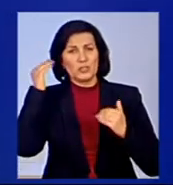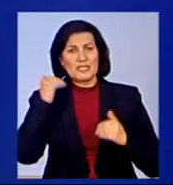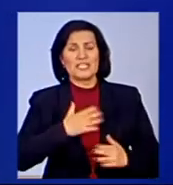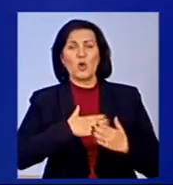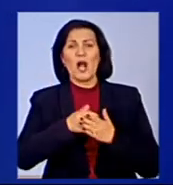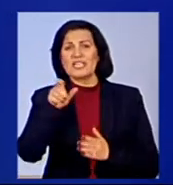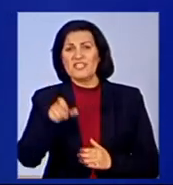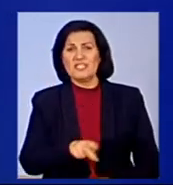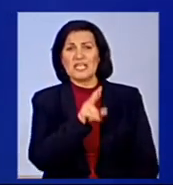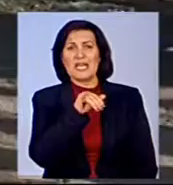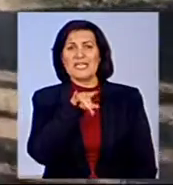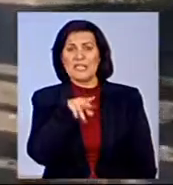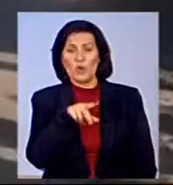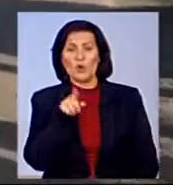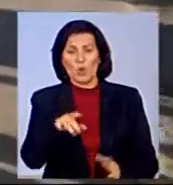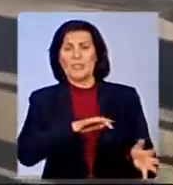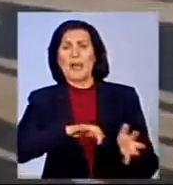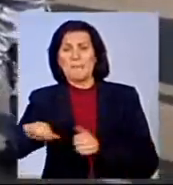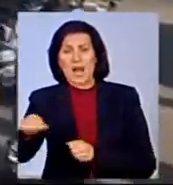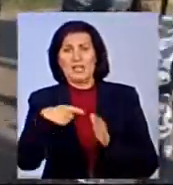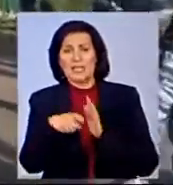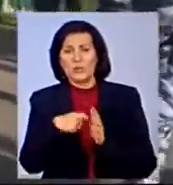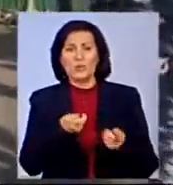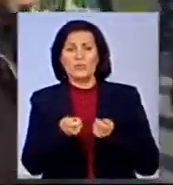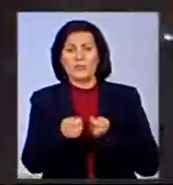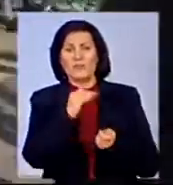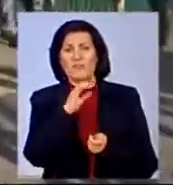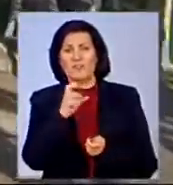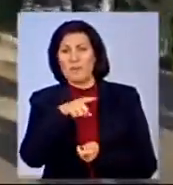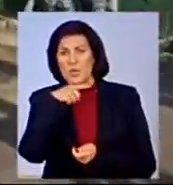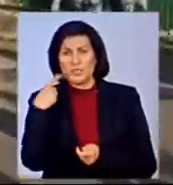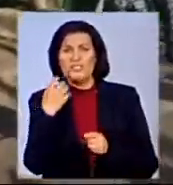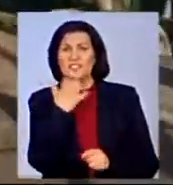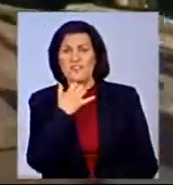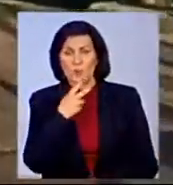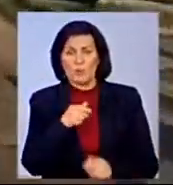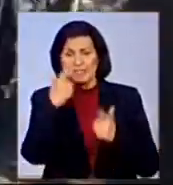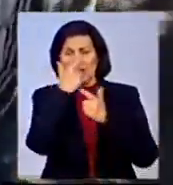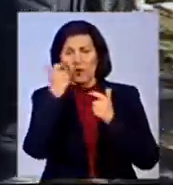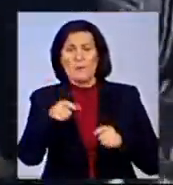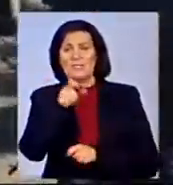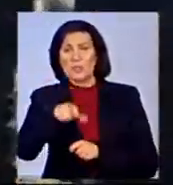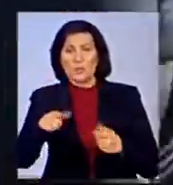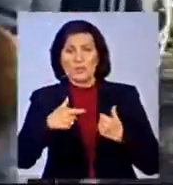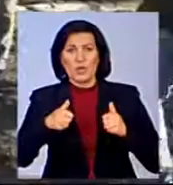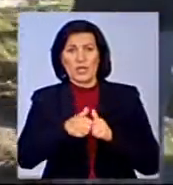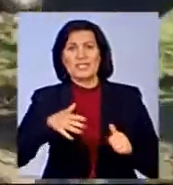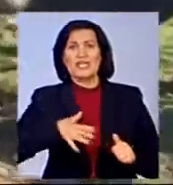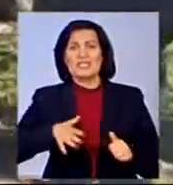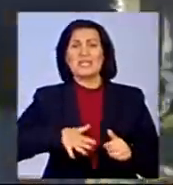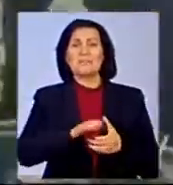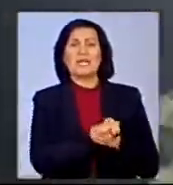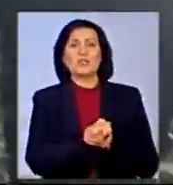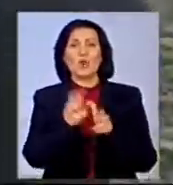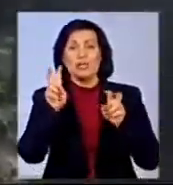Мамедімінова. Після цього чоловіка забрали на допит в управління ФСБ Росії в Сімферополі. За інформацією громадської організації «Кримська